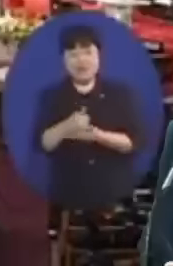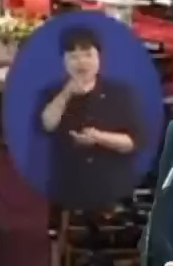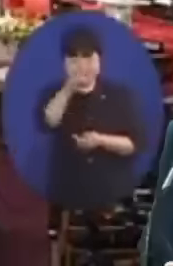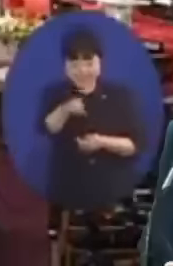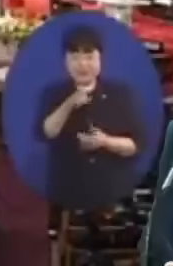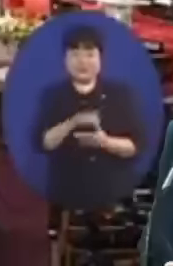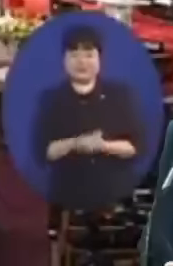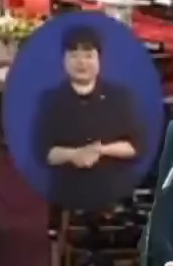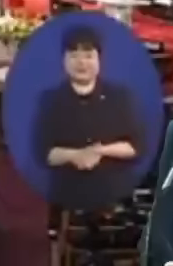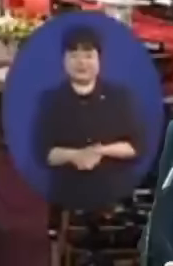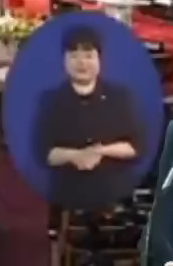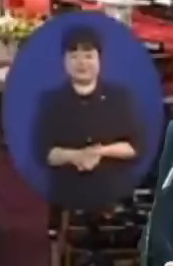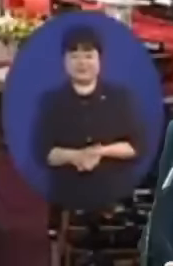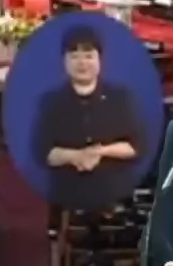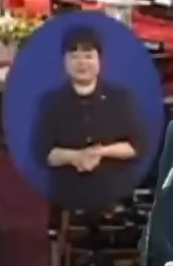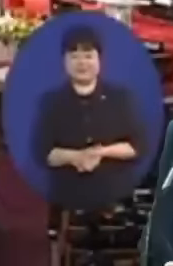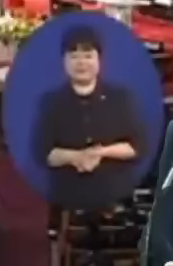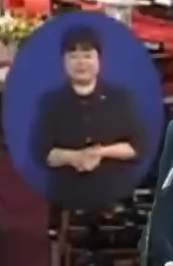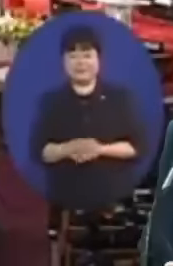처소인 것입니다.